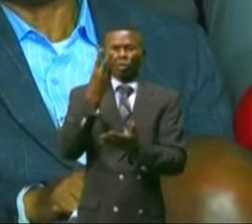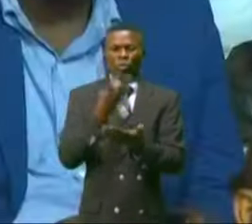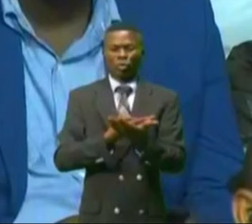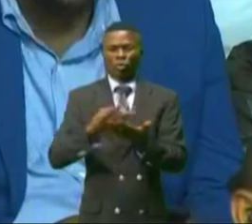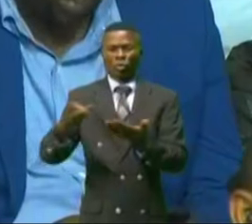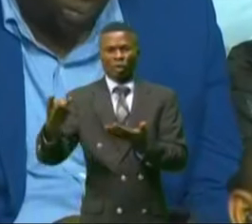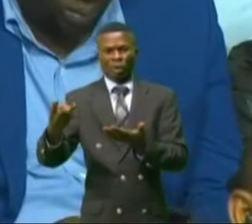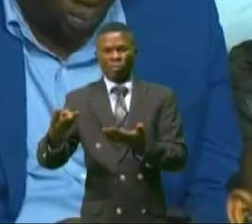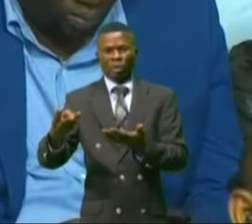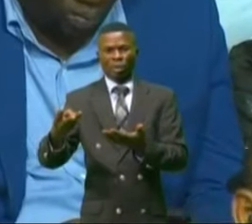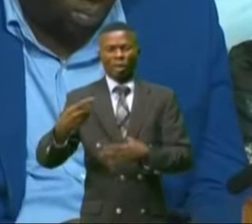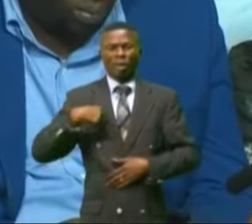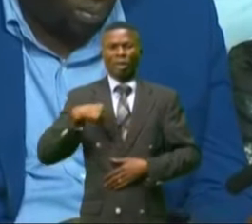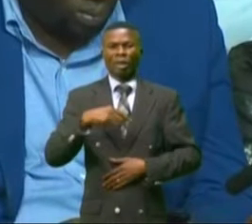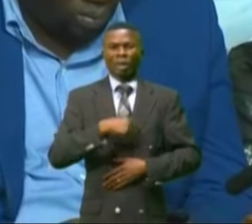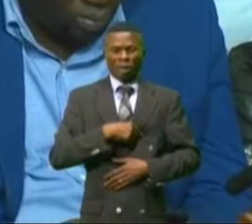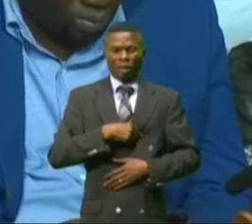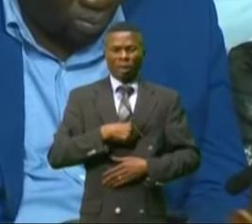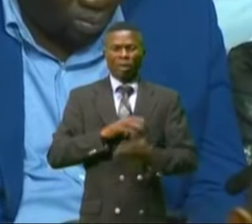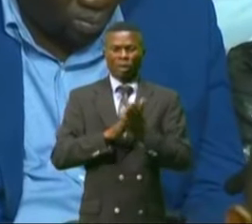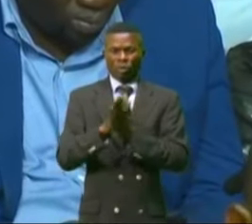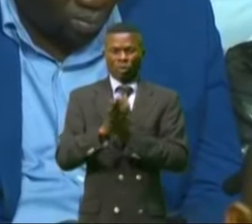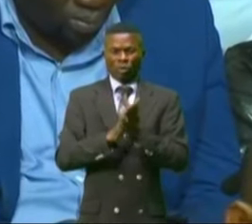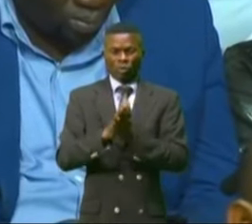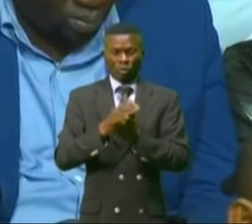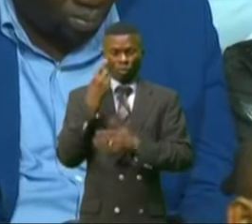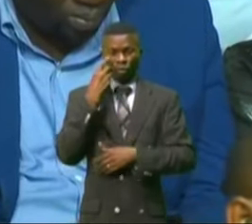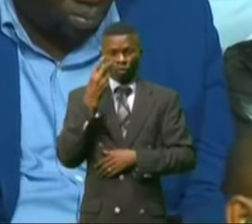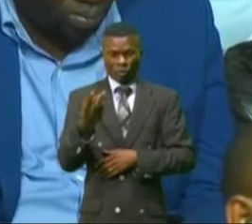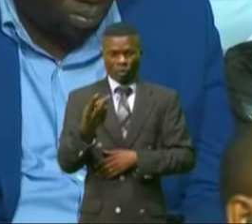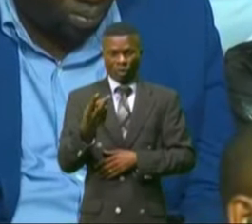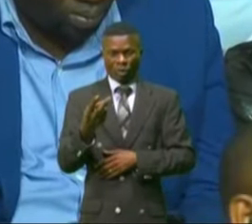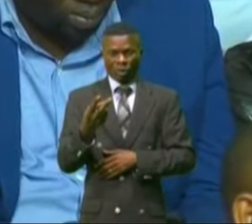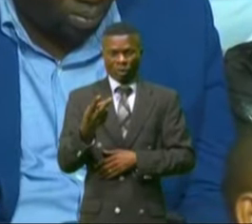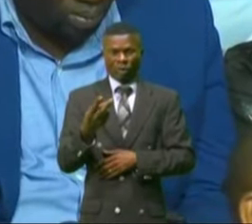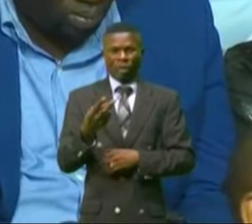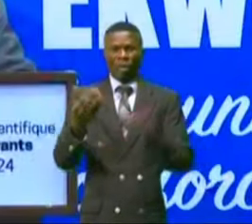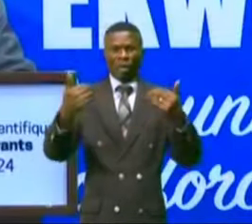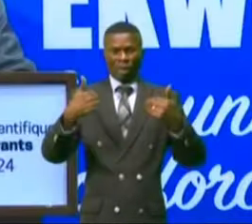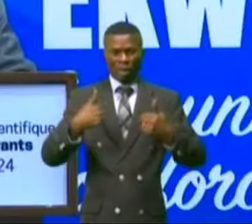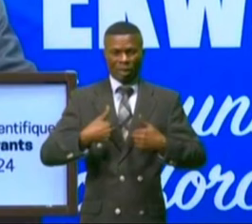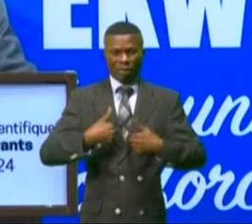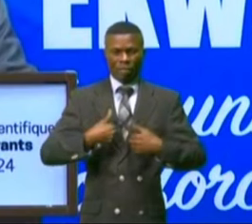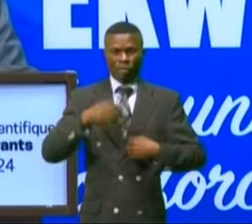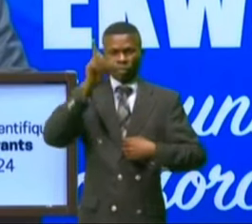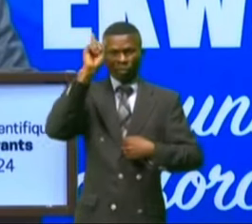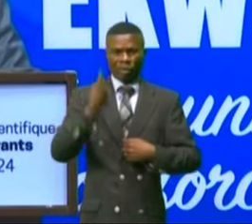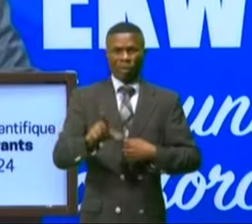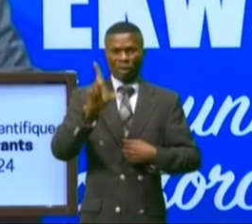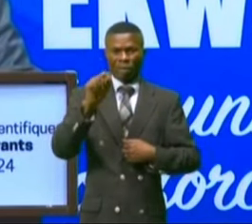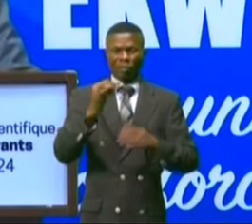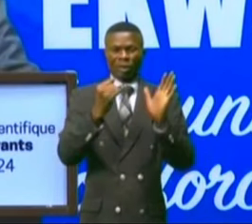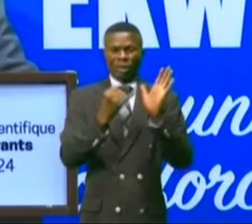nous avons considéré que il y avait 126